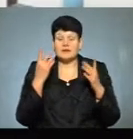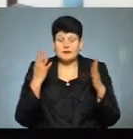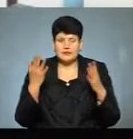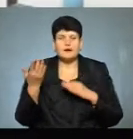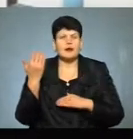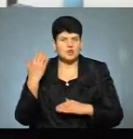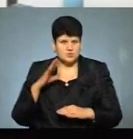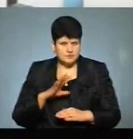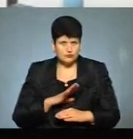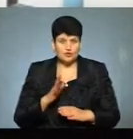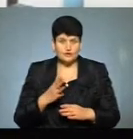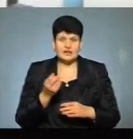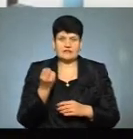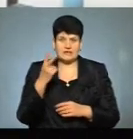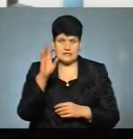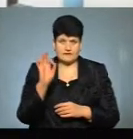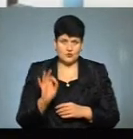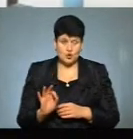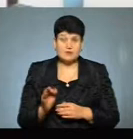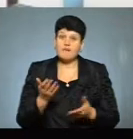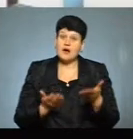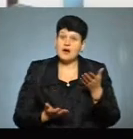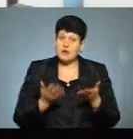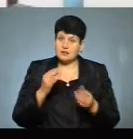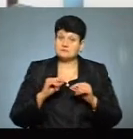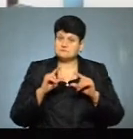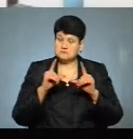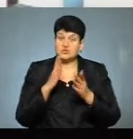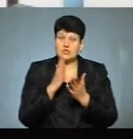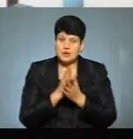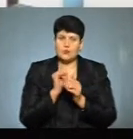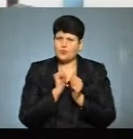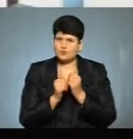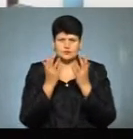попередньому тижні ми говорили, на 12%, але ріст є щоденний.